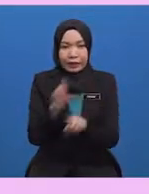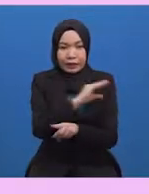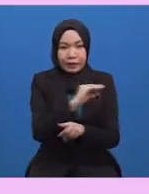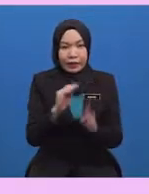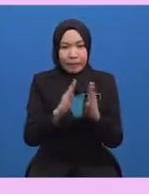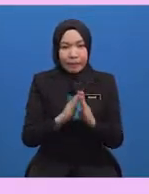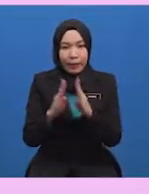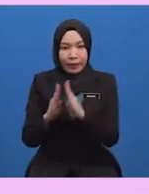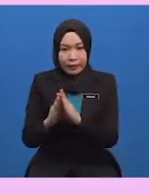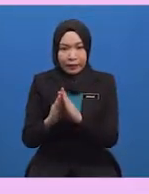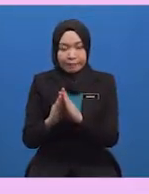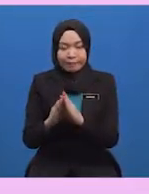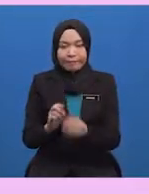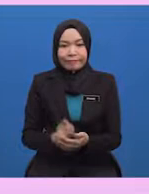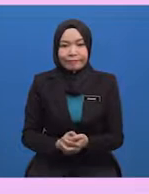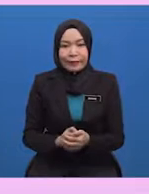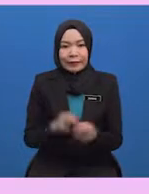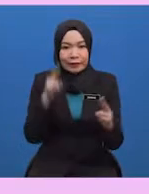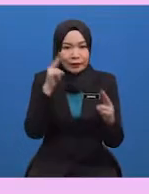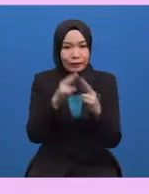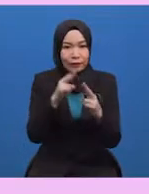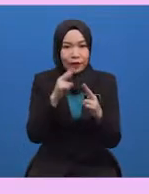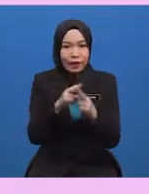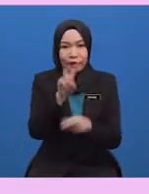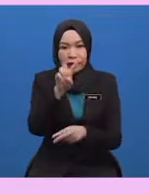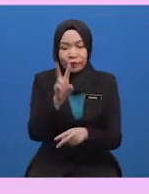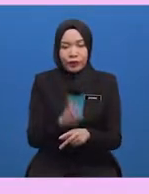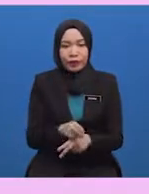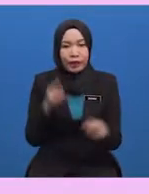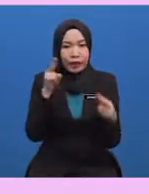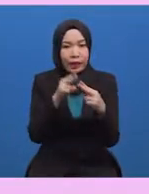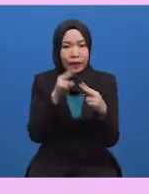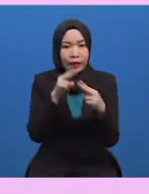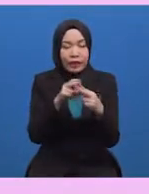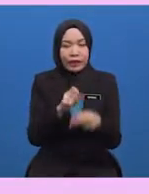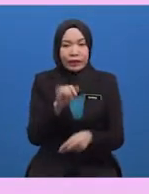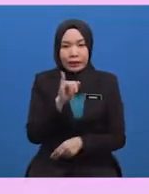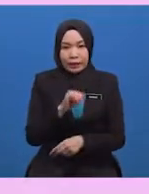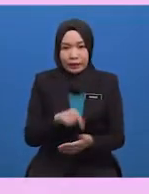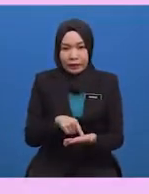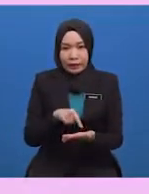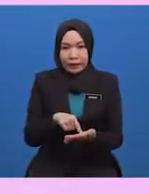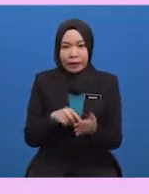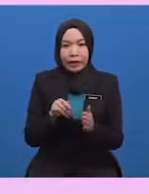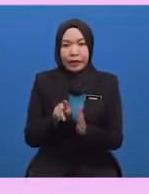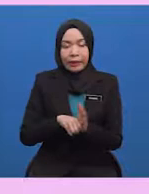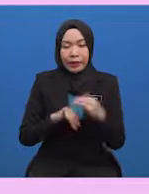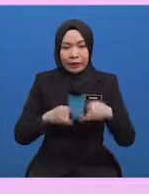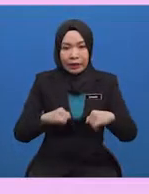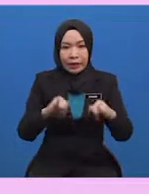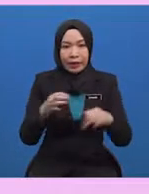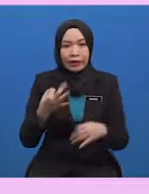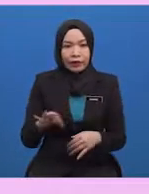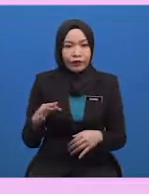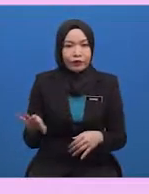Interaksi dua hala ini menyebabkan bandar kecil dan desa menjalankan fungsi-fungsi seperti pusat